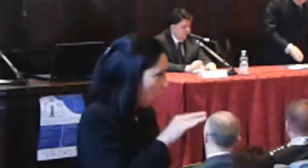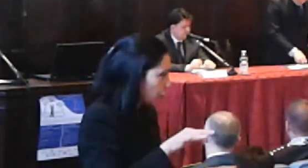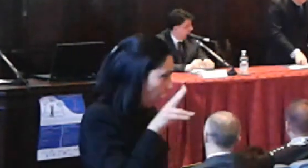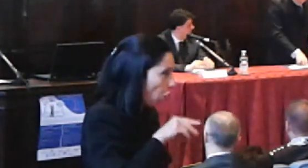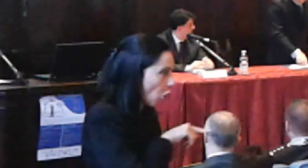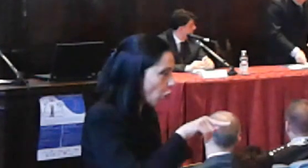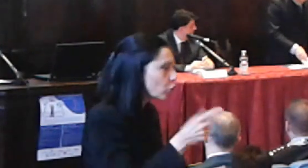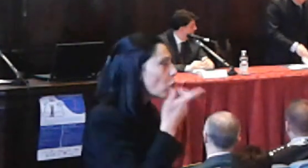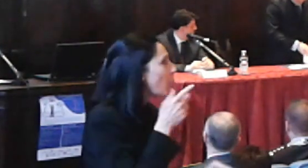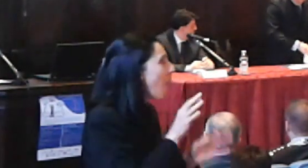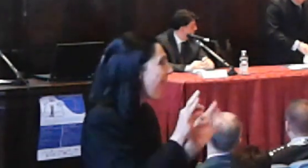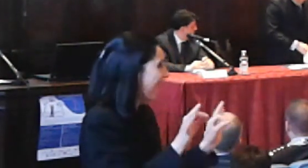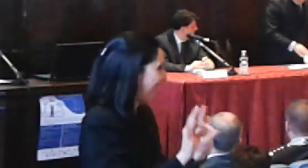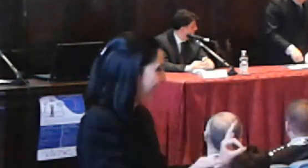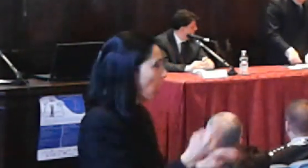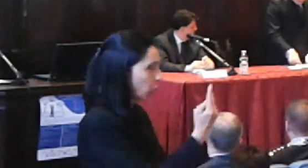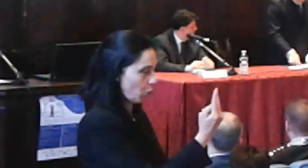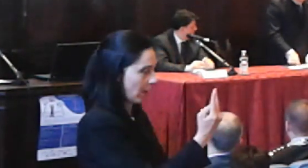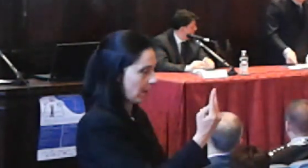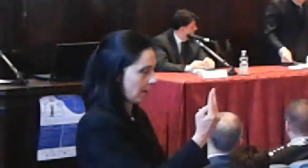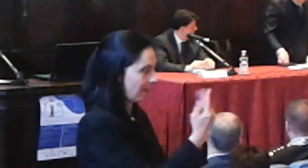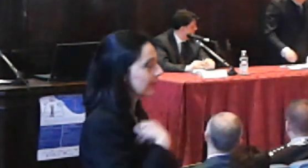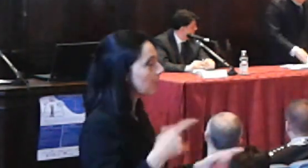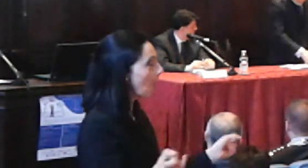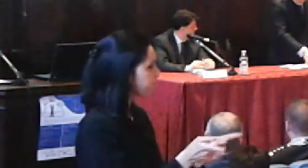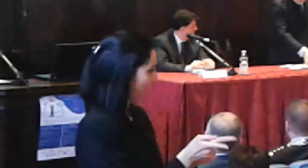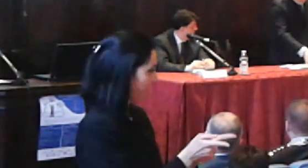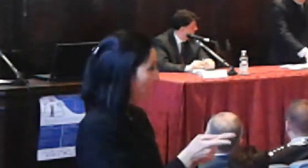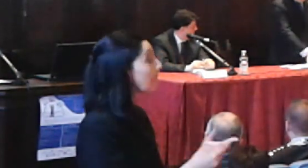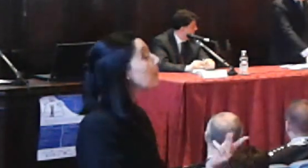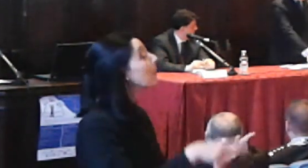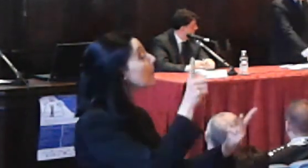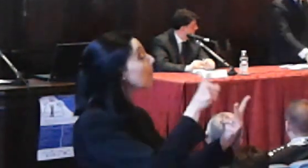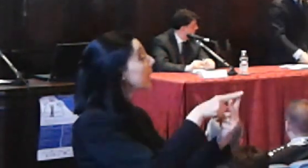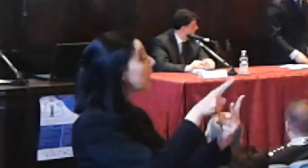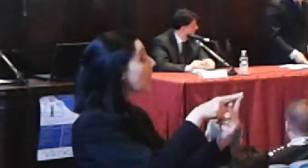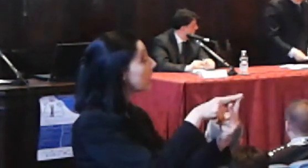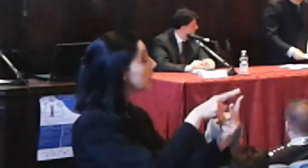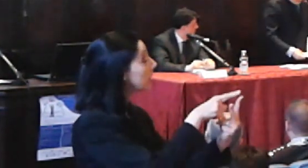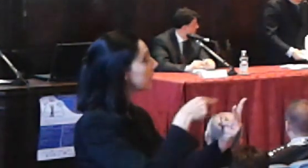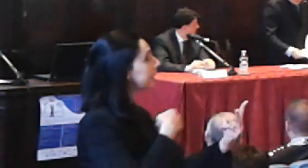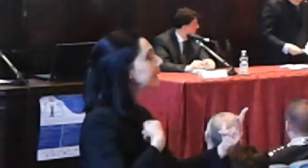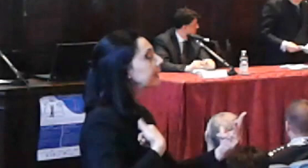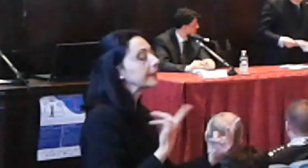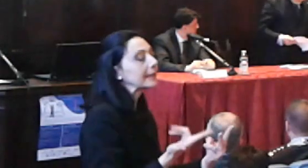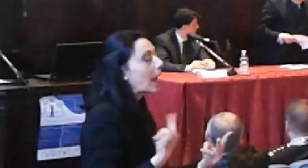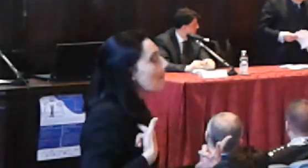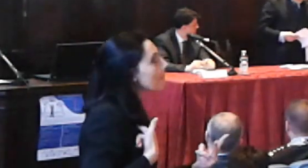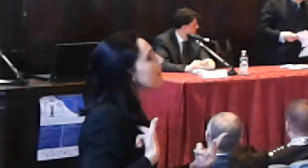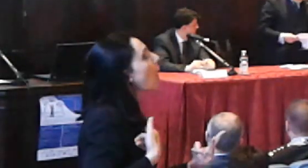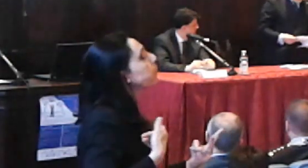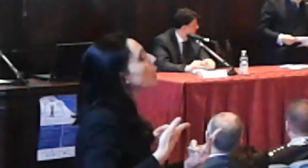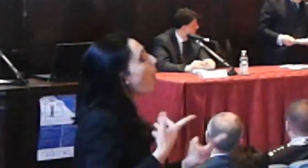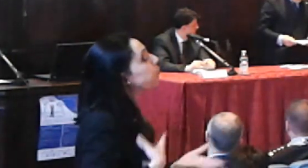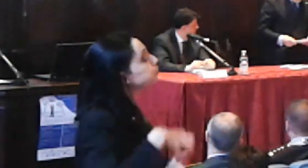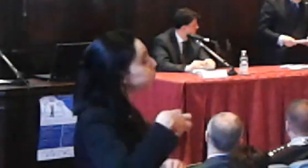due piccole cosette, che però traggo dal protocollo stesso. La prima: la prefettura non ha fatto niente di speciale